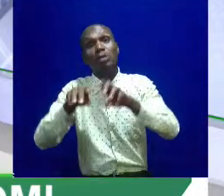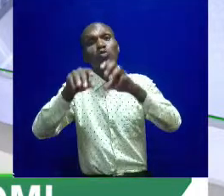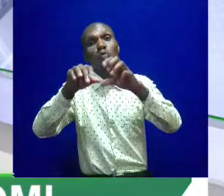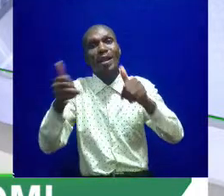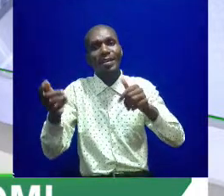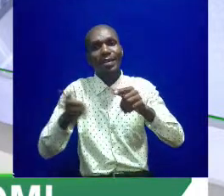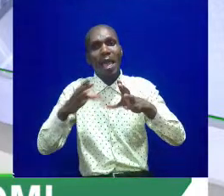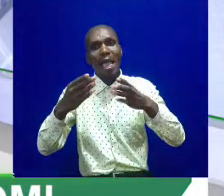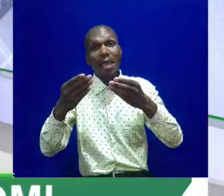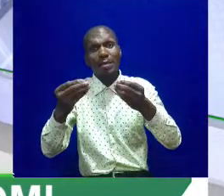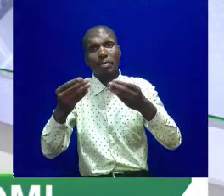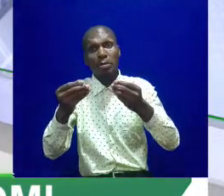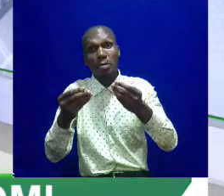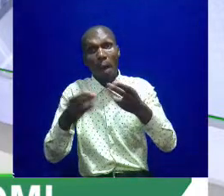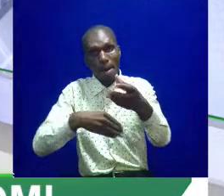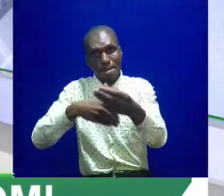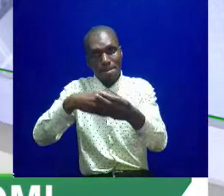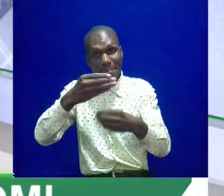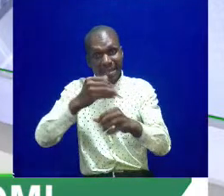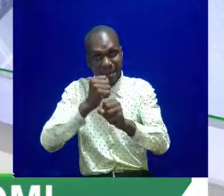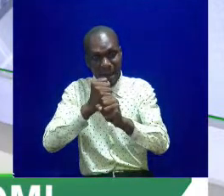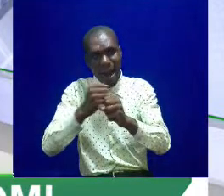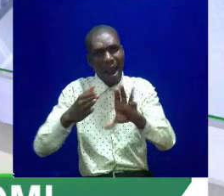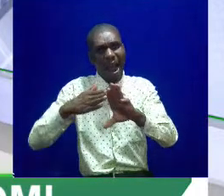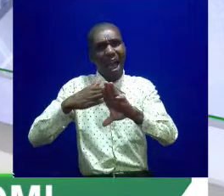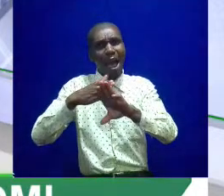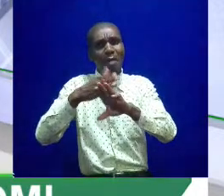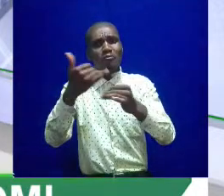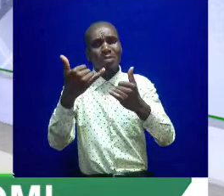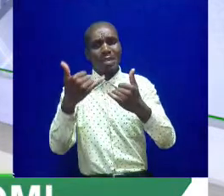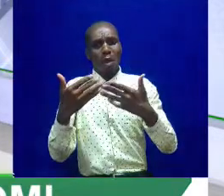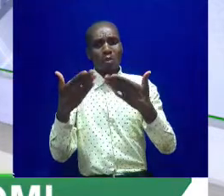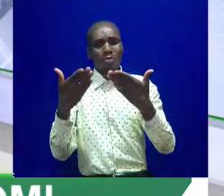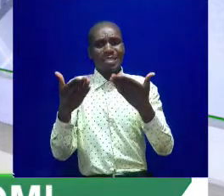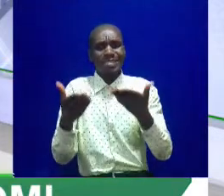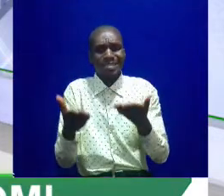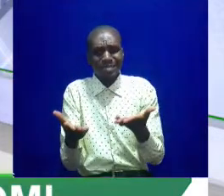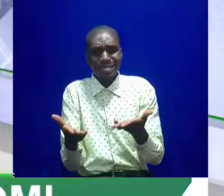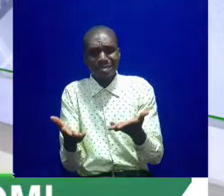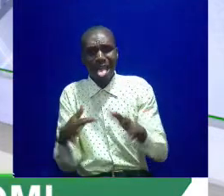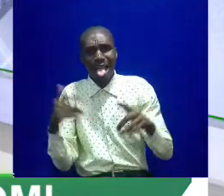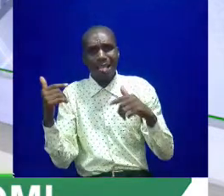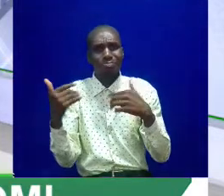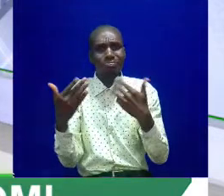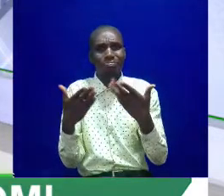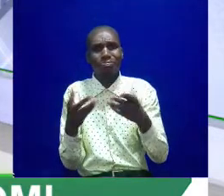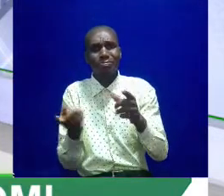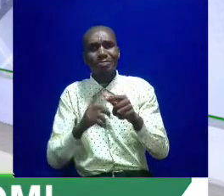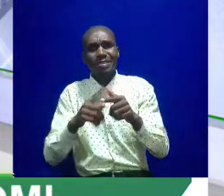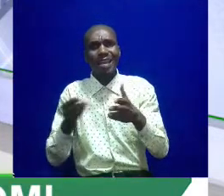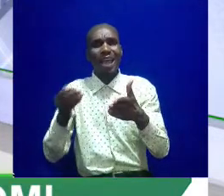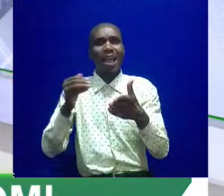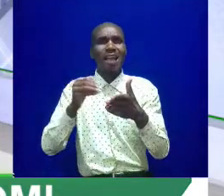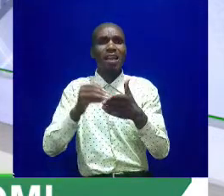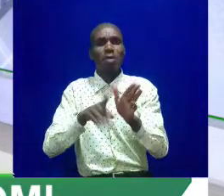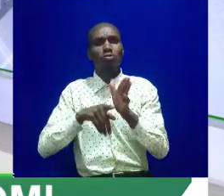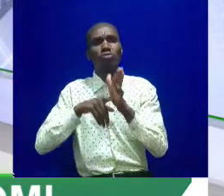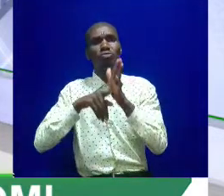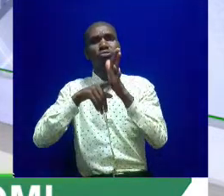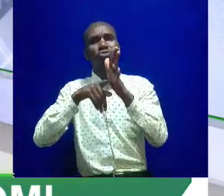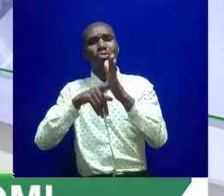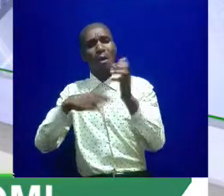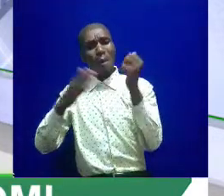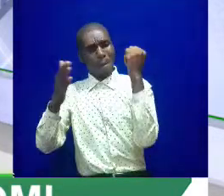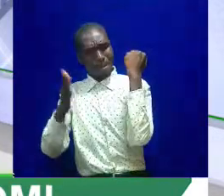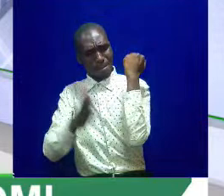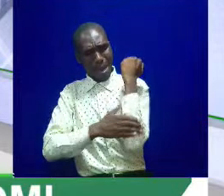elio kwa rolo vya obo nchulele wabaya ni gachite magega yoko wose yo chibura wose yoko ta oko ene kiwa oko be kwa